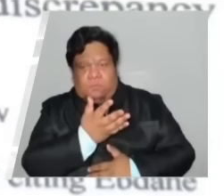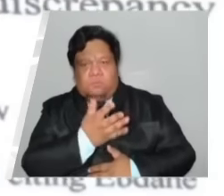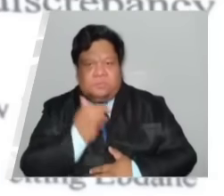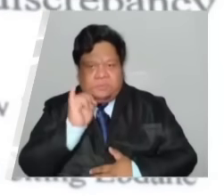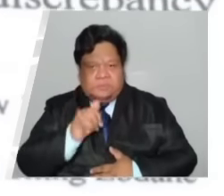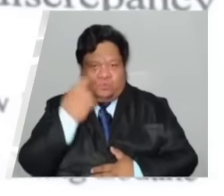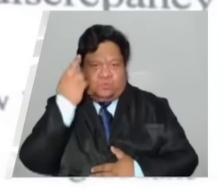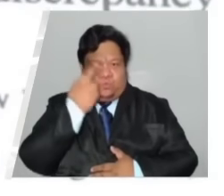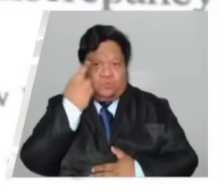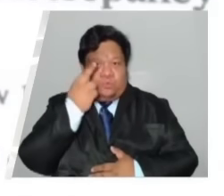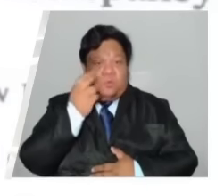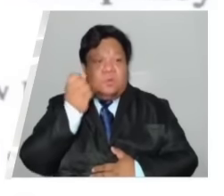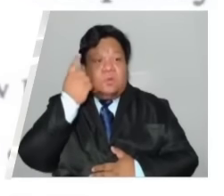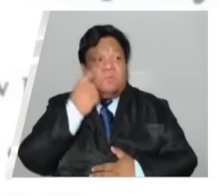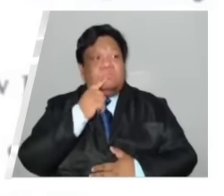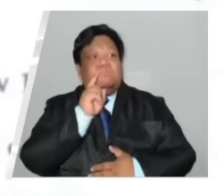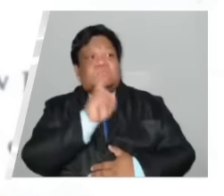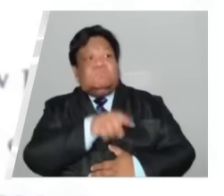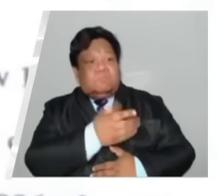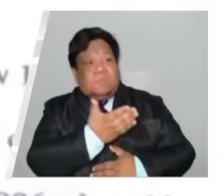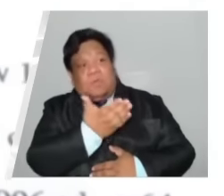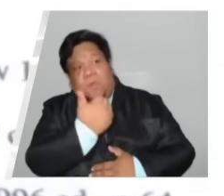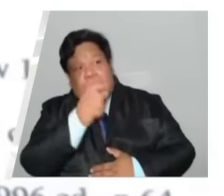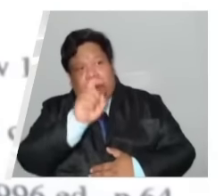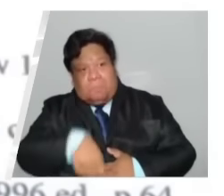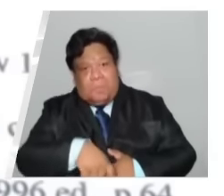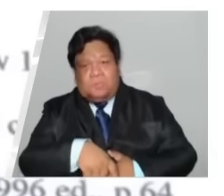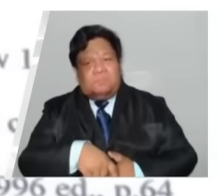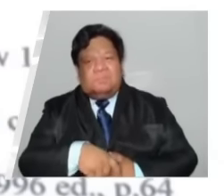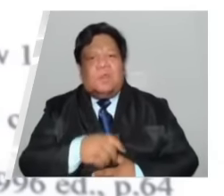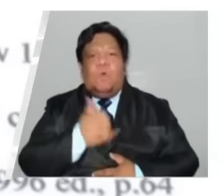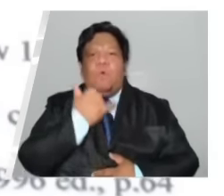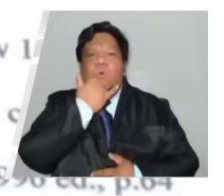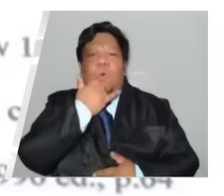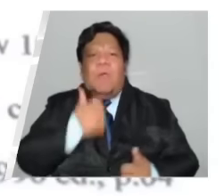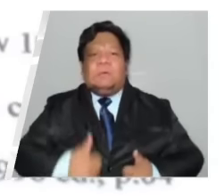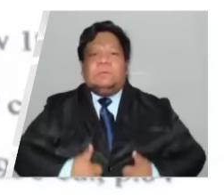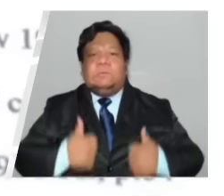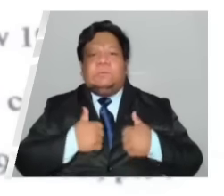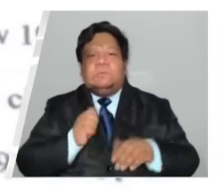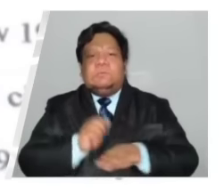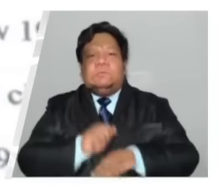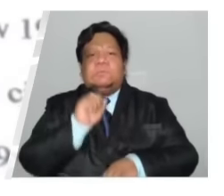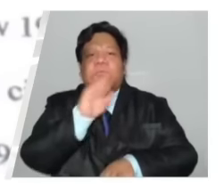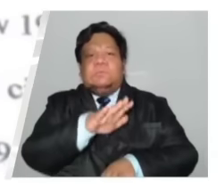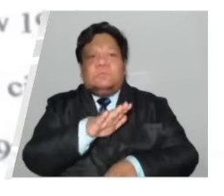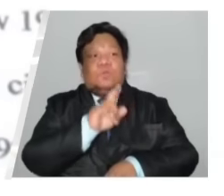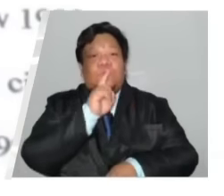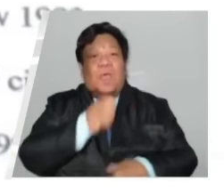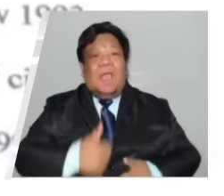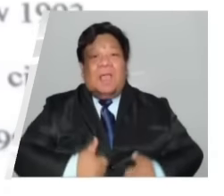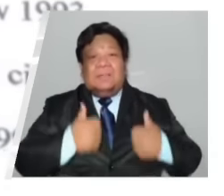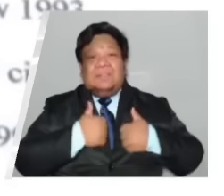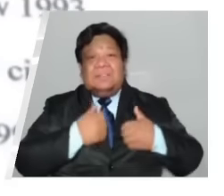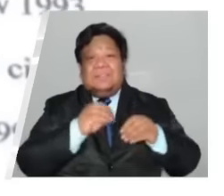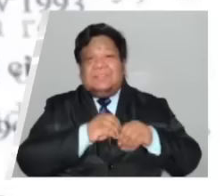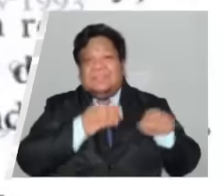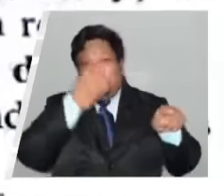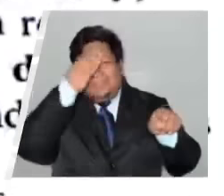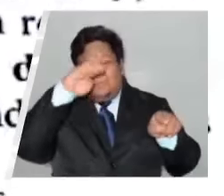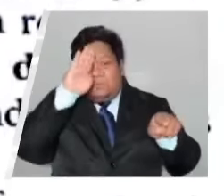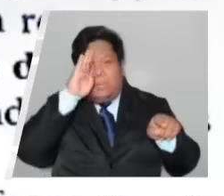subpoena na ipadala raw ito sa maling address. Imbis na sa tunay na address ni Nery sa Alfonso Cavite, sa Batangas ito